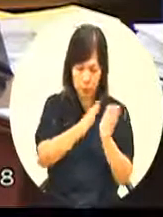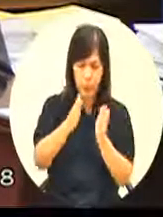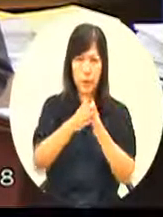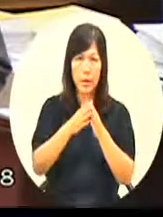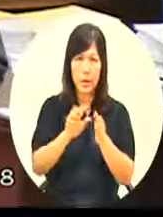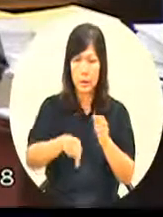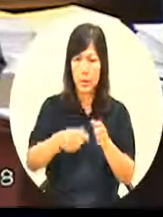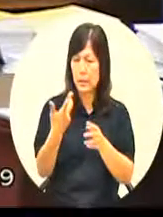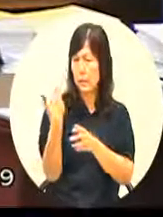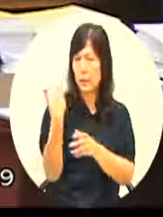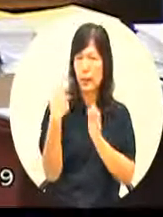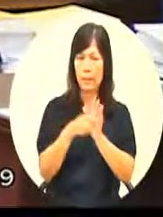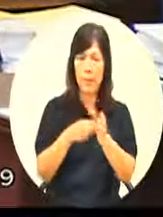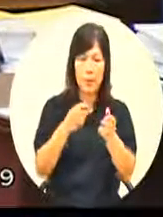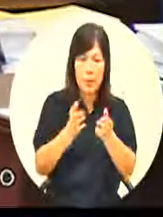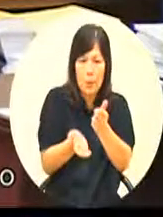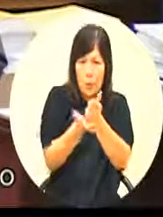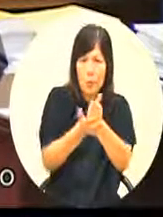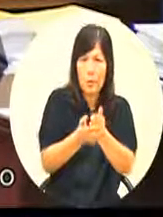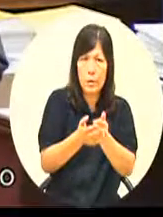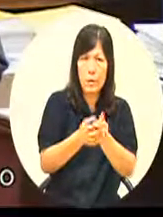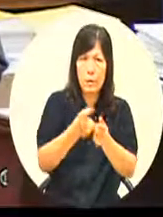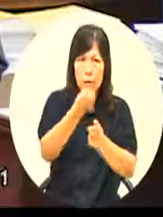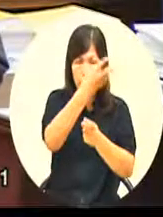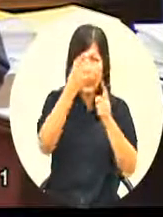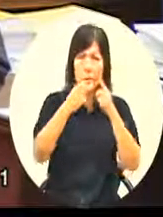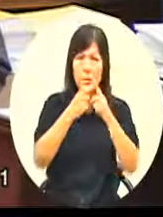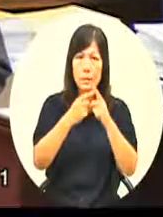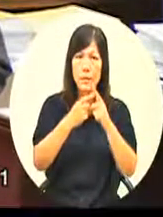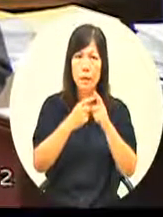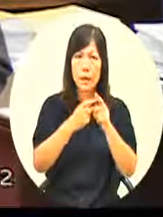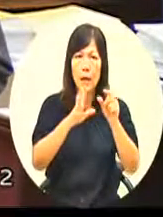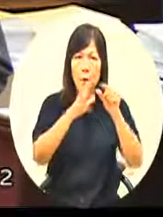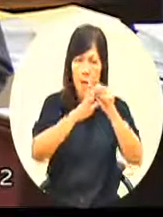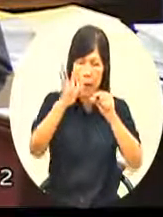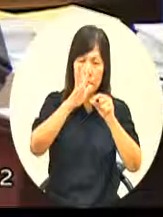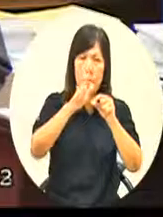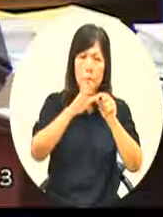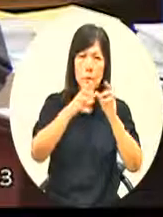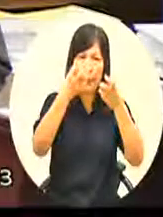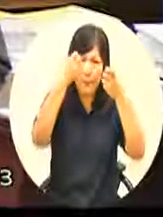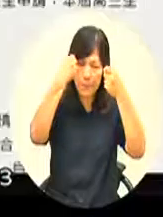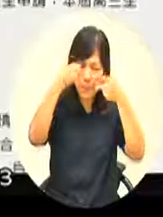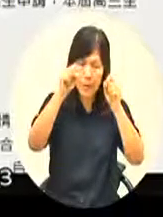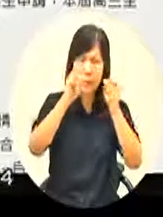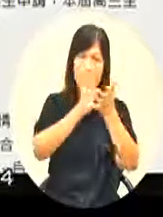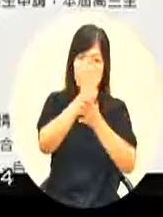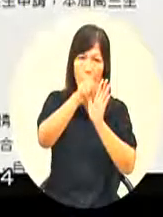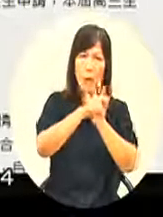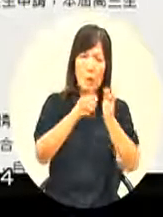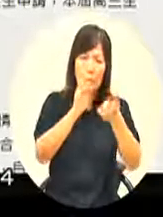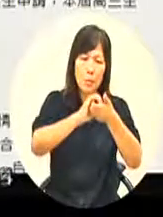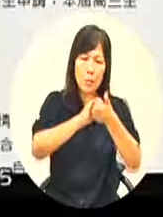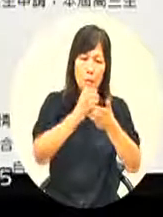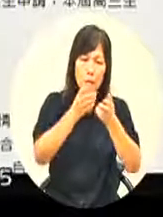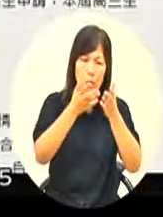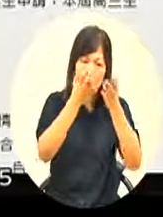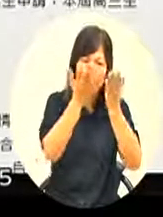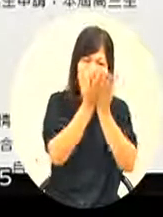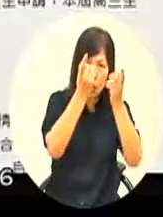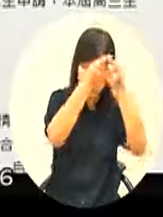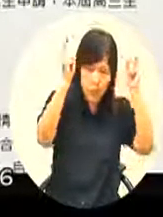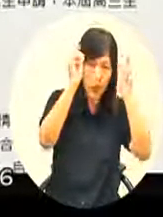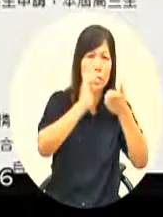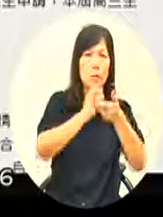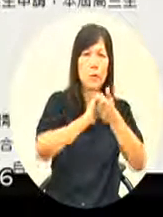礼拜而已，鼓励年轻人高中职毕业之后不一定要先去升学，可以先投入职场，那